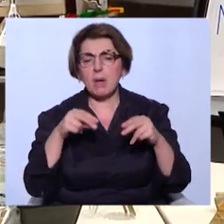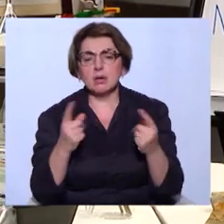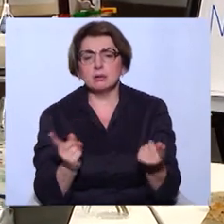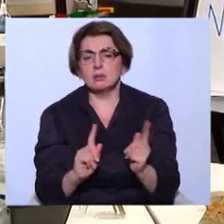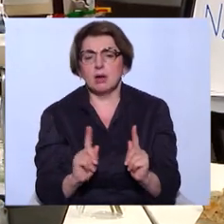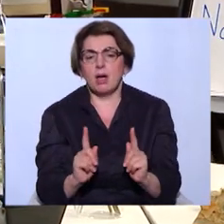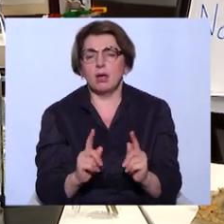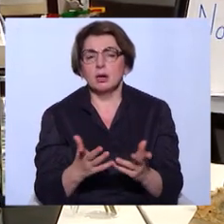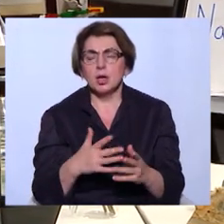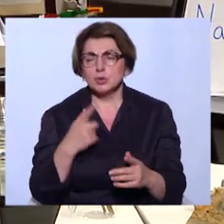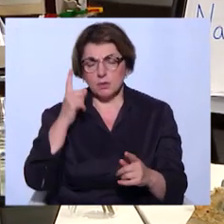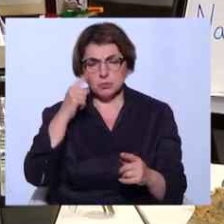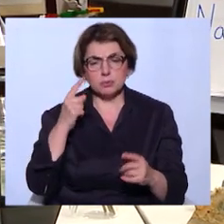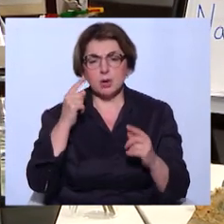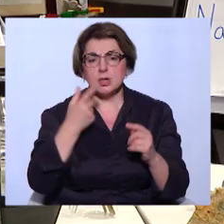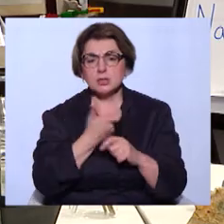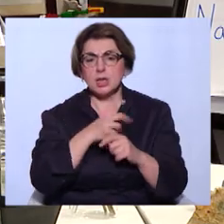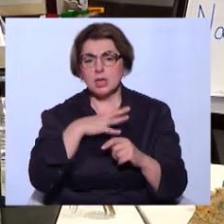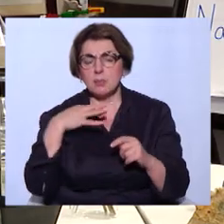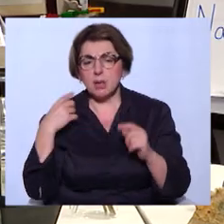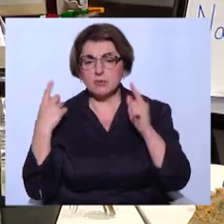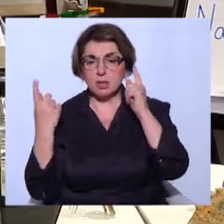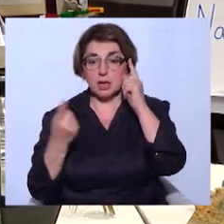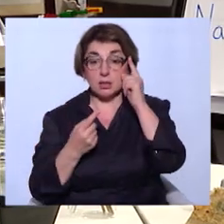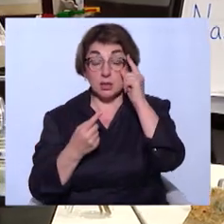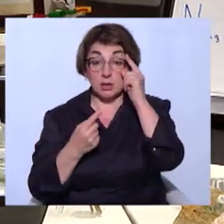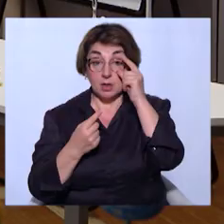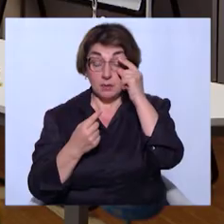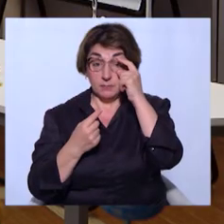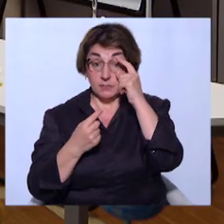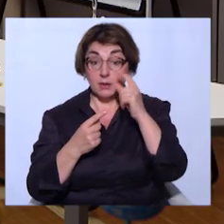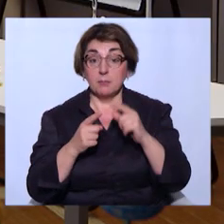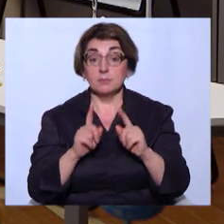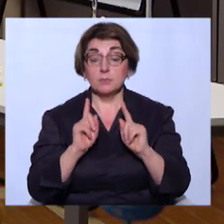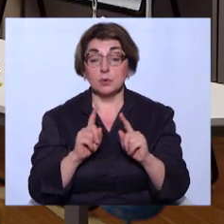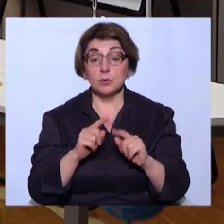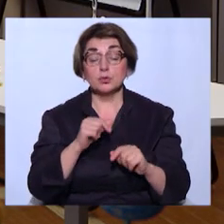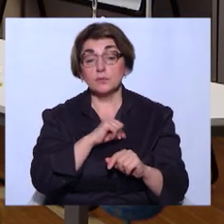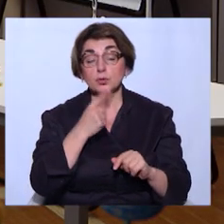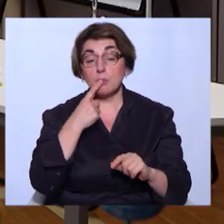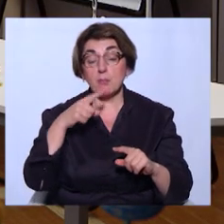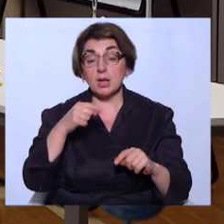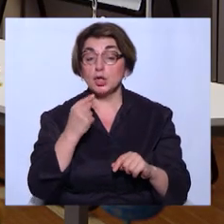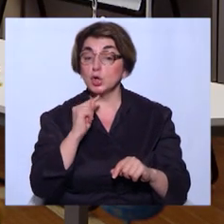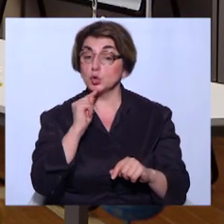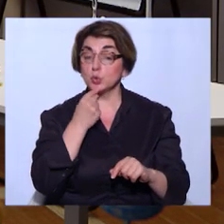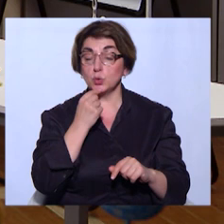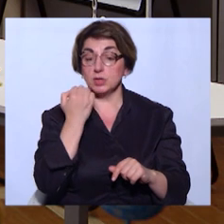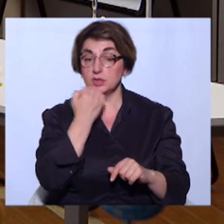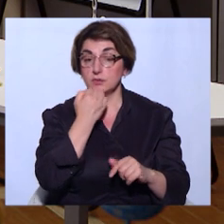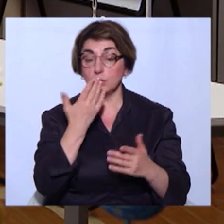ირგვლივ უამრავია მარილები, მაგრამ ქიმიის თვალსაზრისით მარილი რთული ნივთიერება, რომელიც